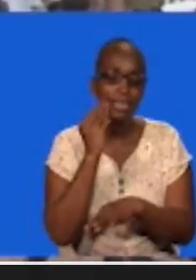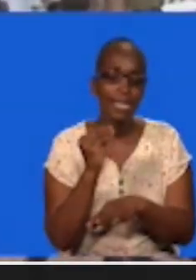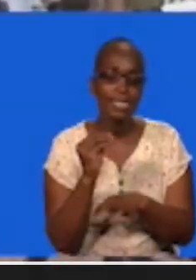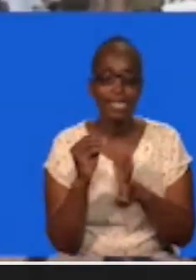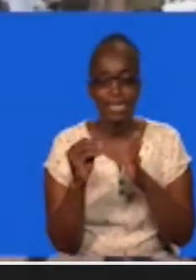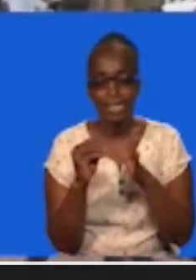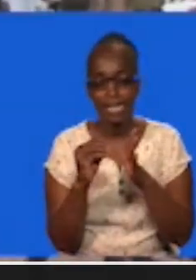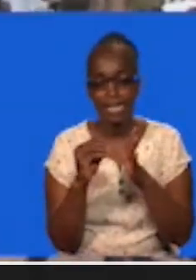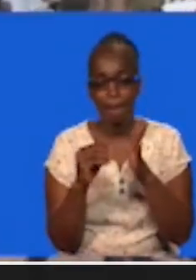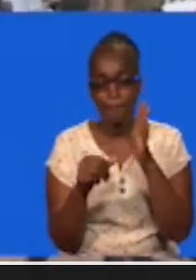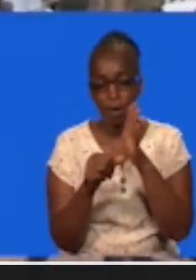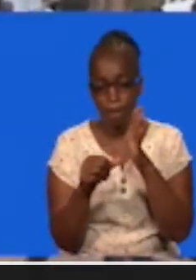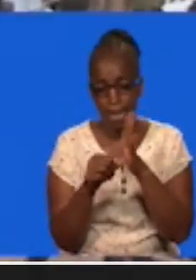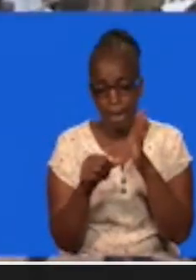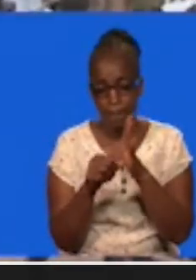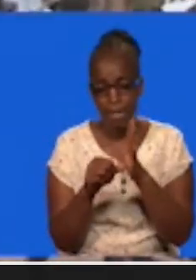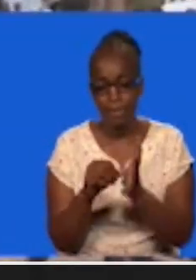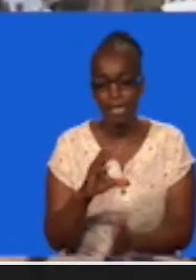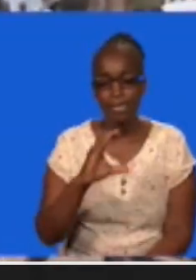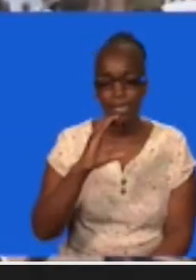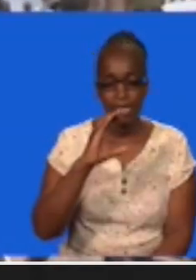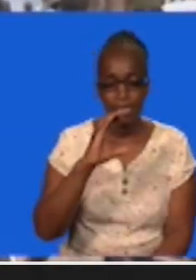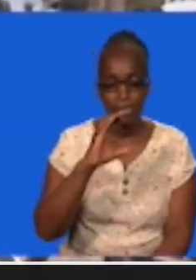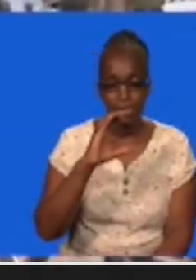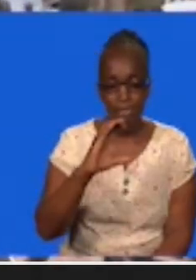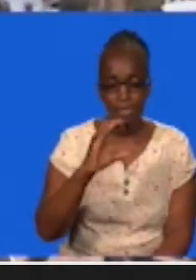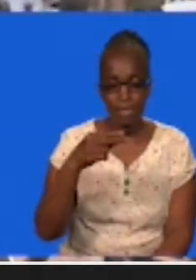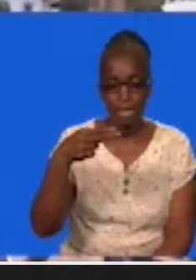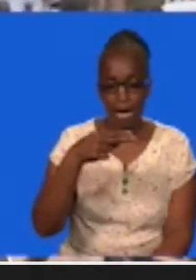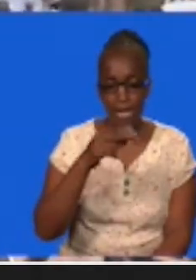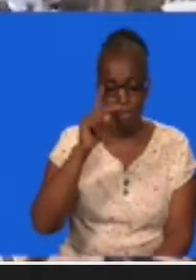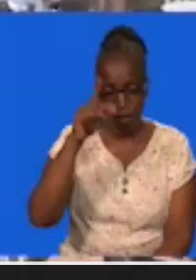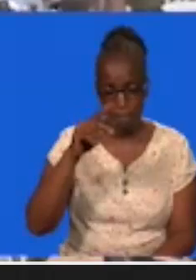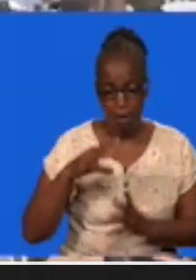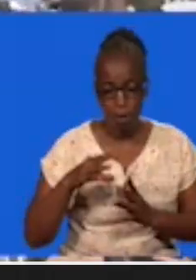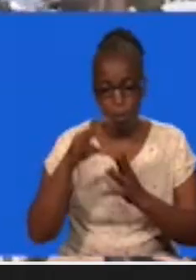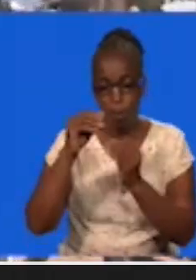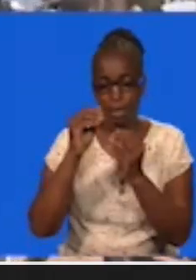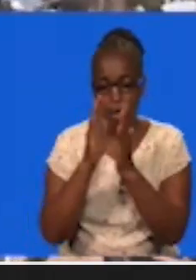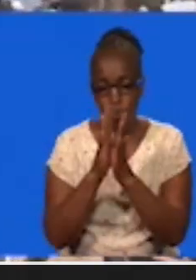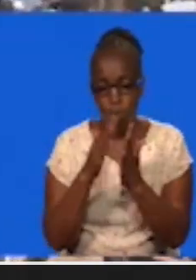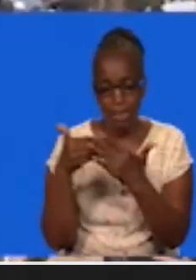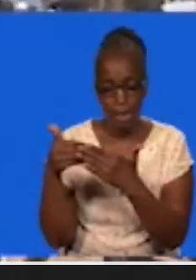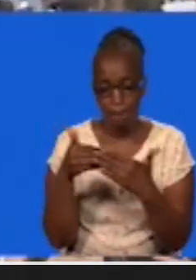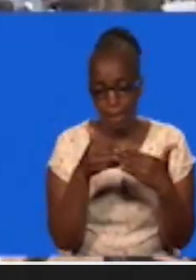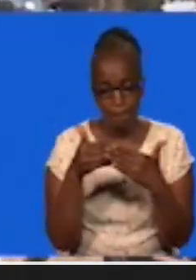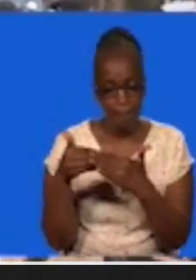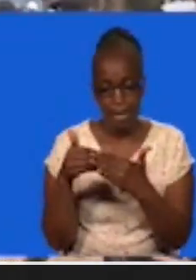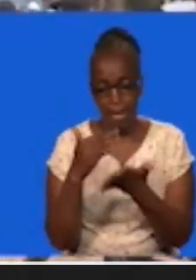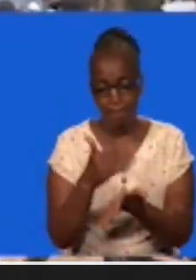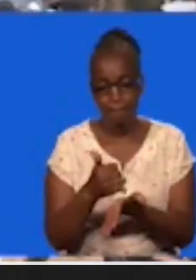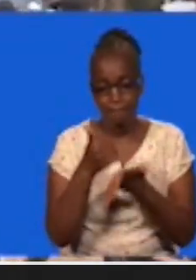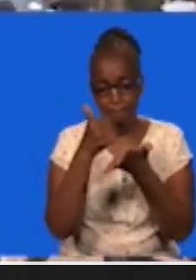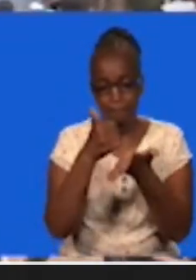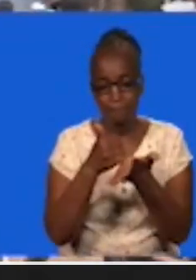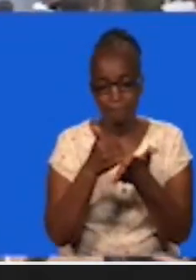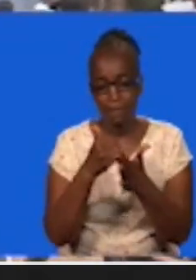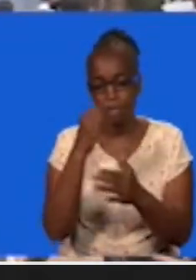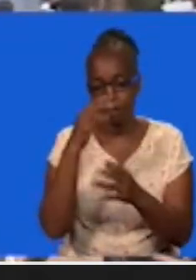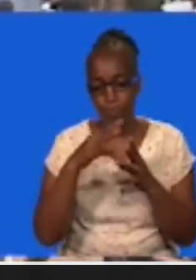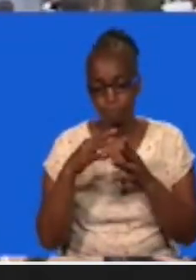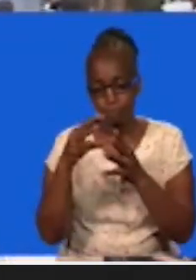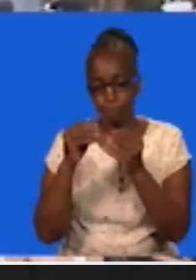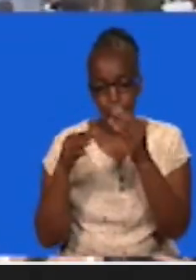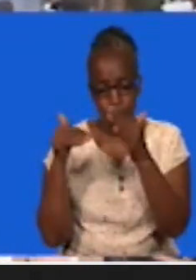mtoto, zile nguo za mtoto zilibaki ndani. CHP akapepa mtoto kwa mkono, tukaenda hospitali yenye iko mbali inaitwa